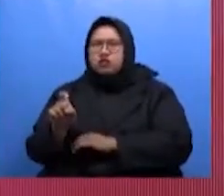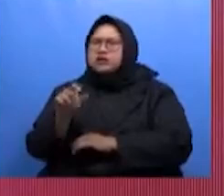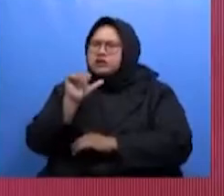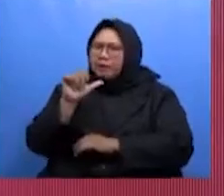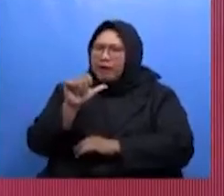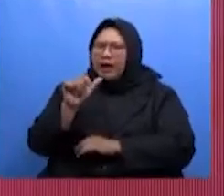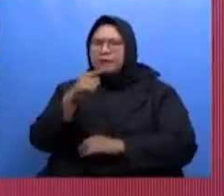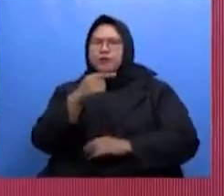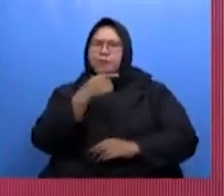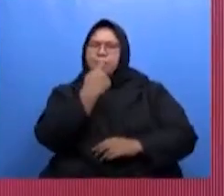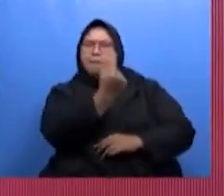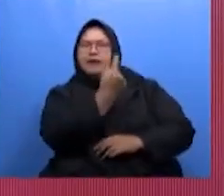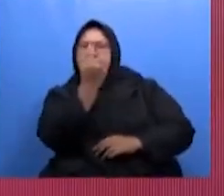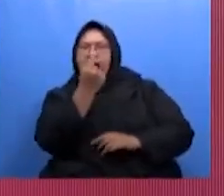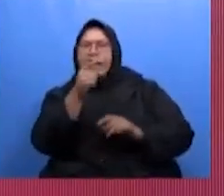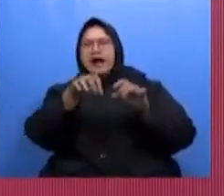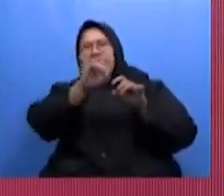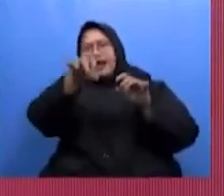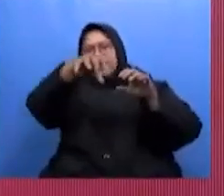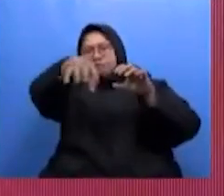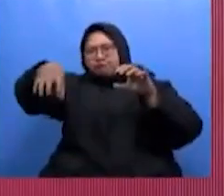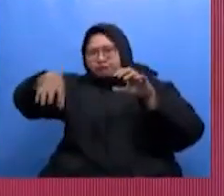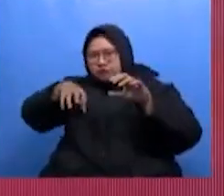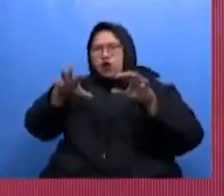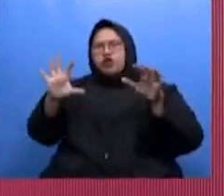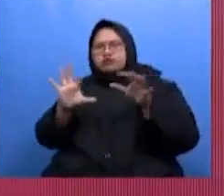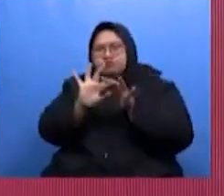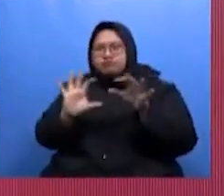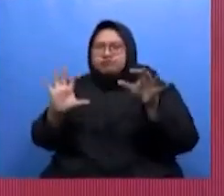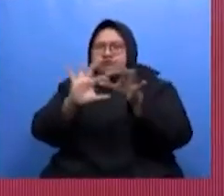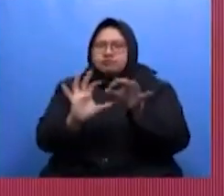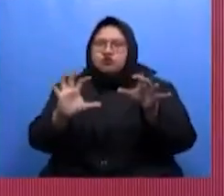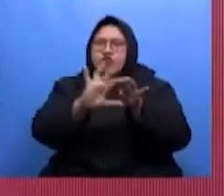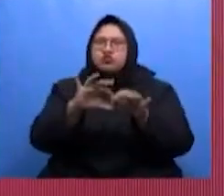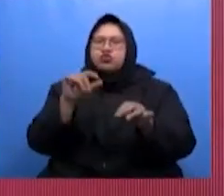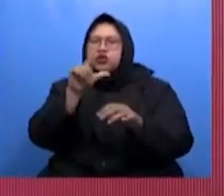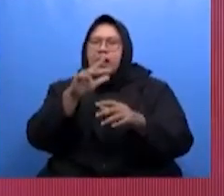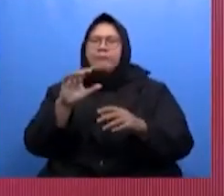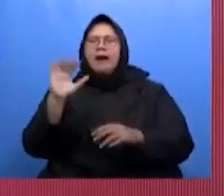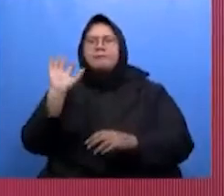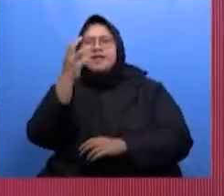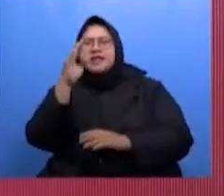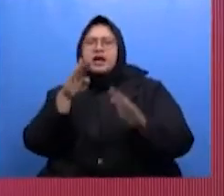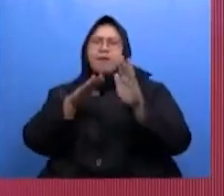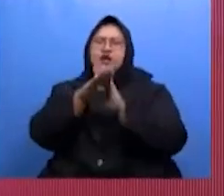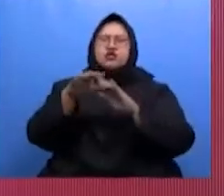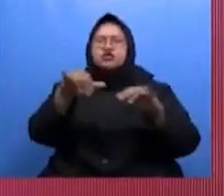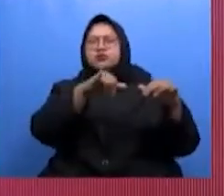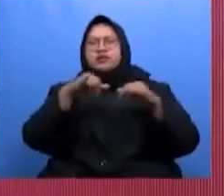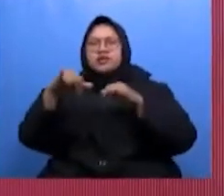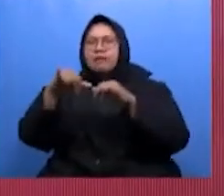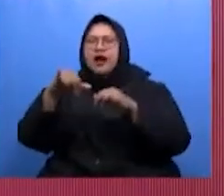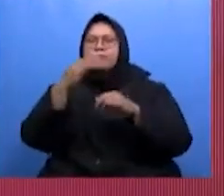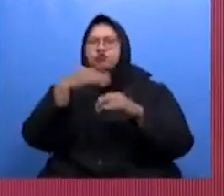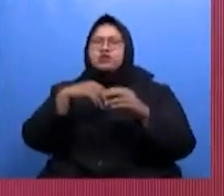seluruh pemangku kepentingan yang ada di Provinsi Banten untuk mewujudkan visi Banten maju bersama dengan empat program